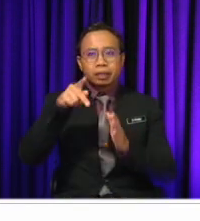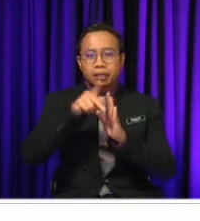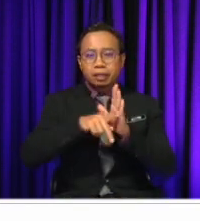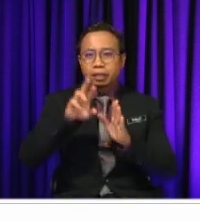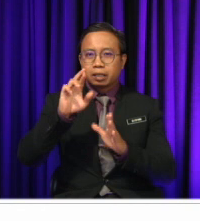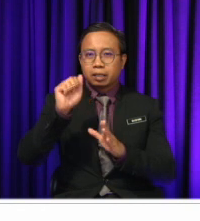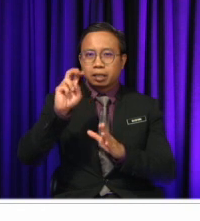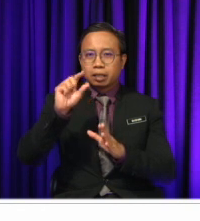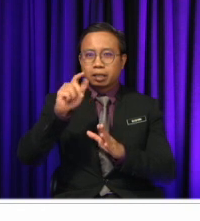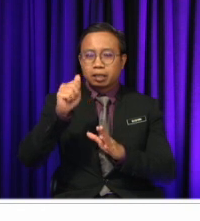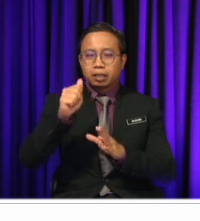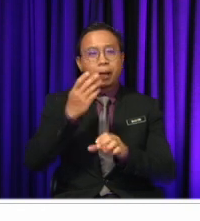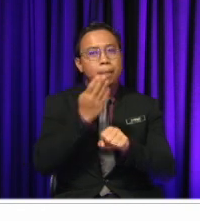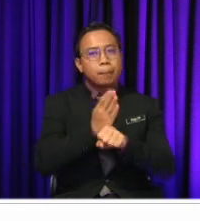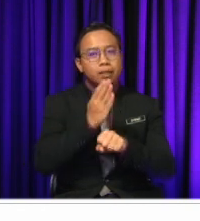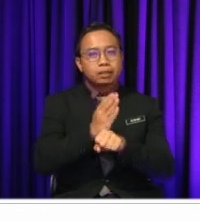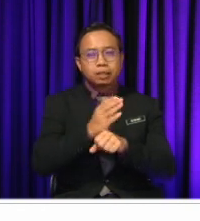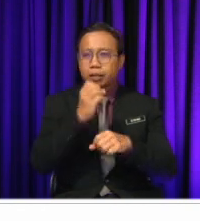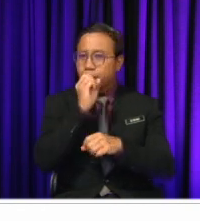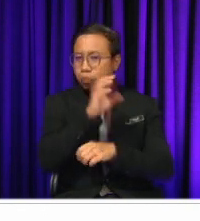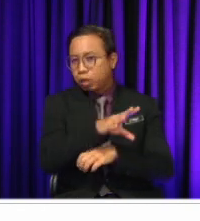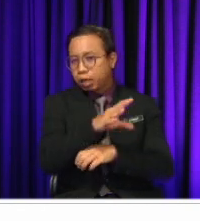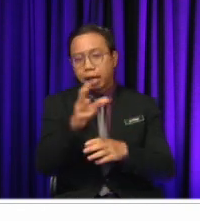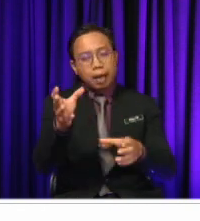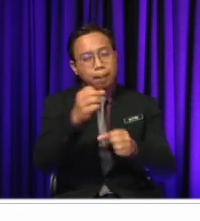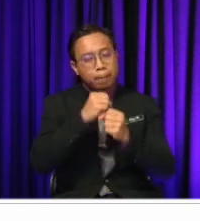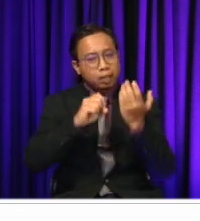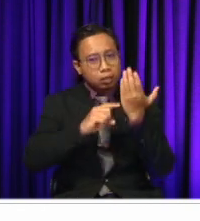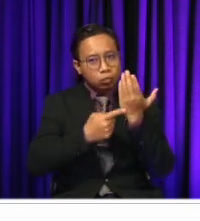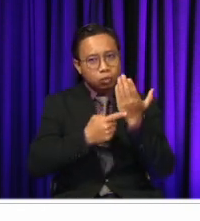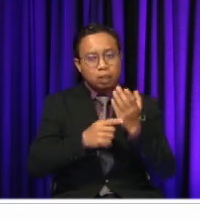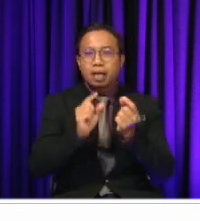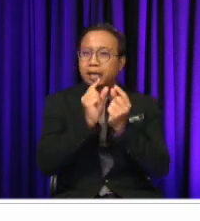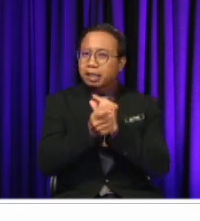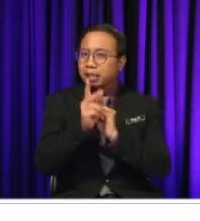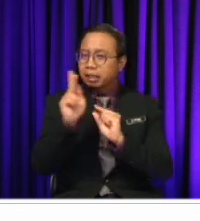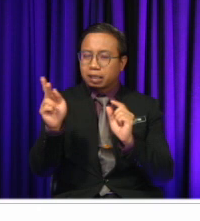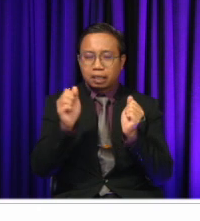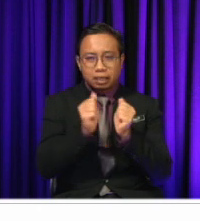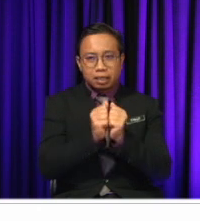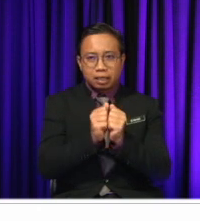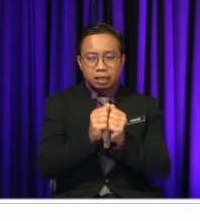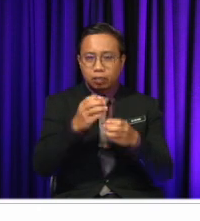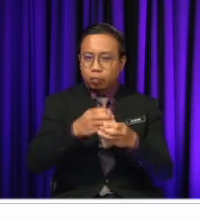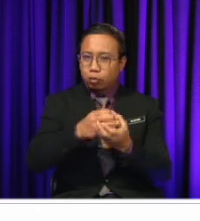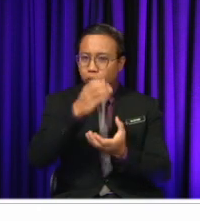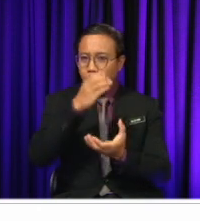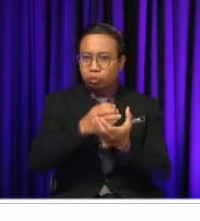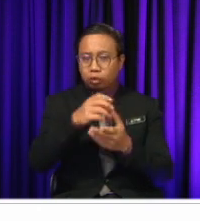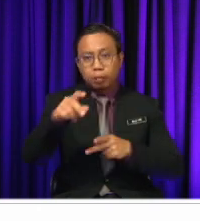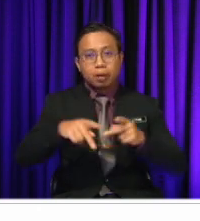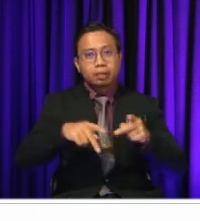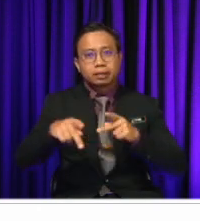yang telah dibuang dan diambil semula digantikan dengan botol-boto plastik ini